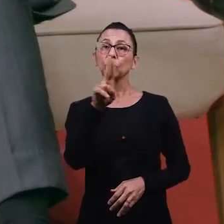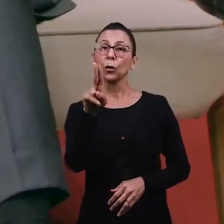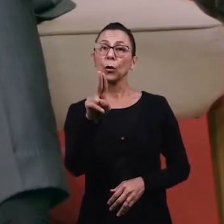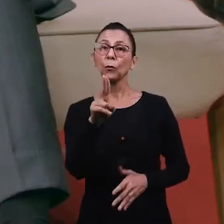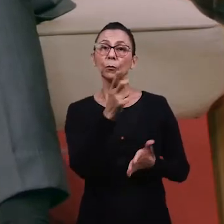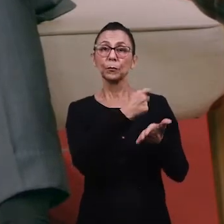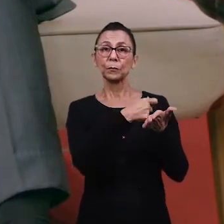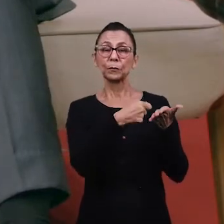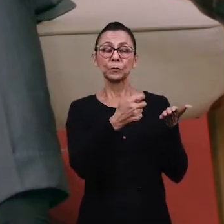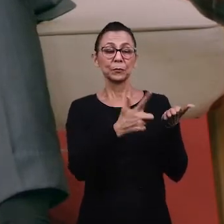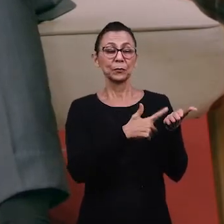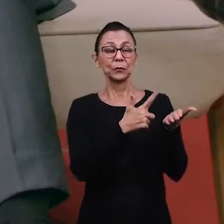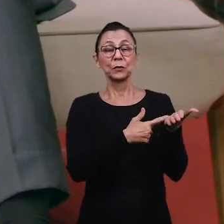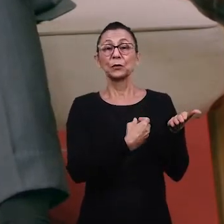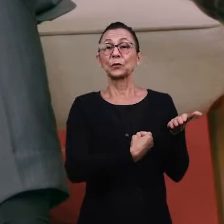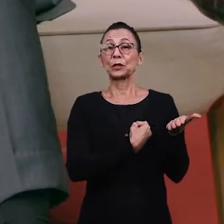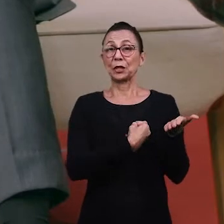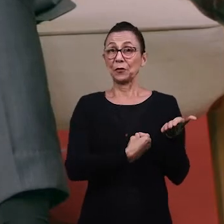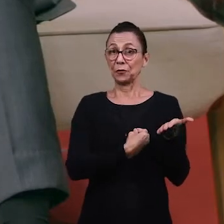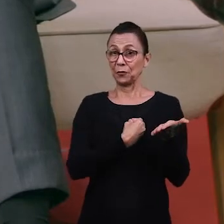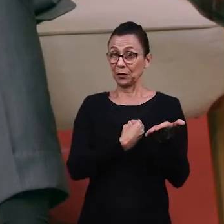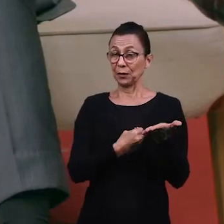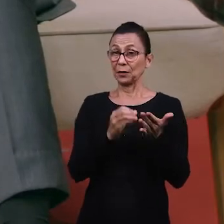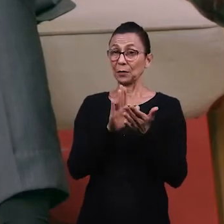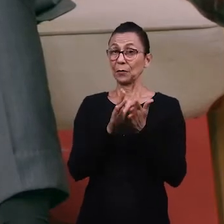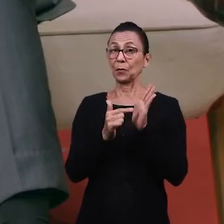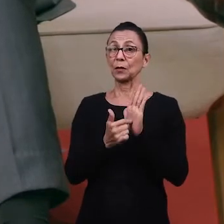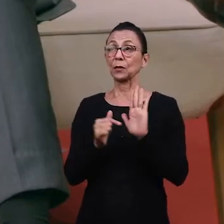ouverte. Celui qui accepte Jésus comme sauveur,